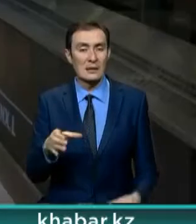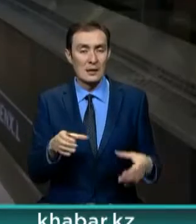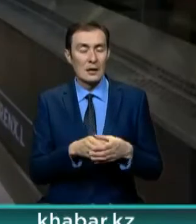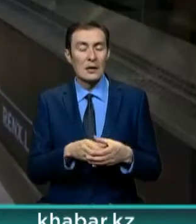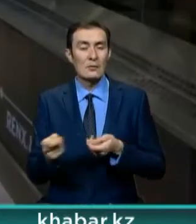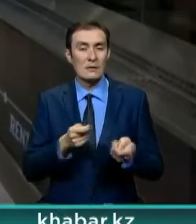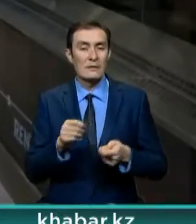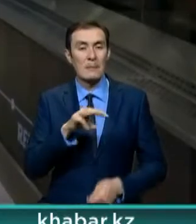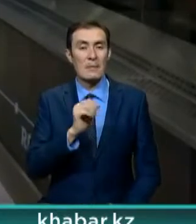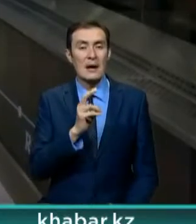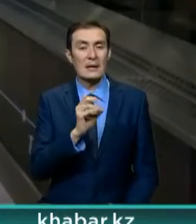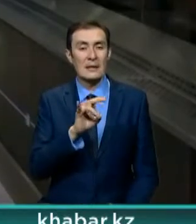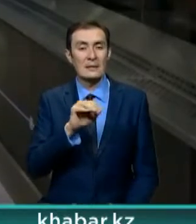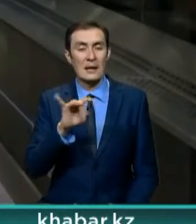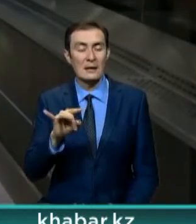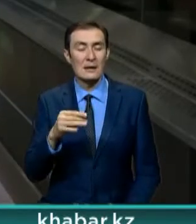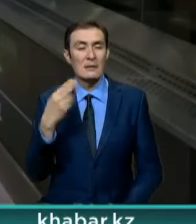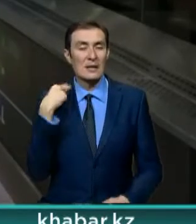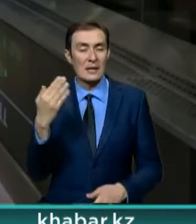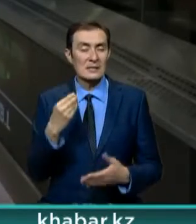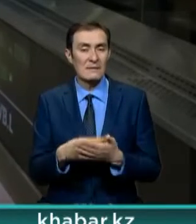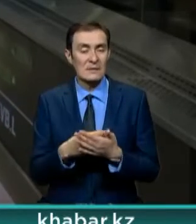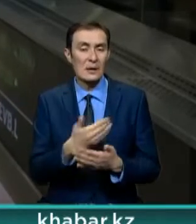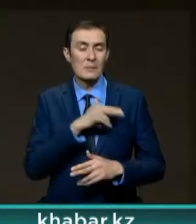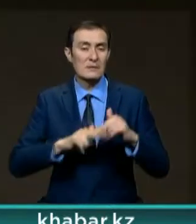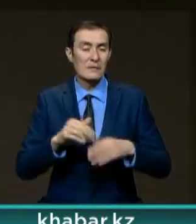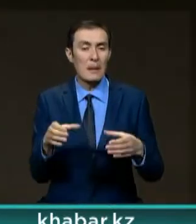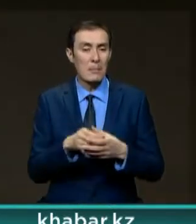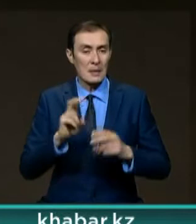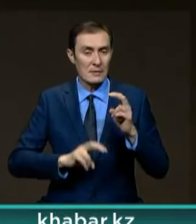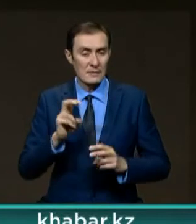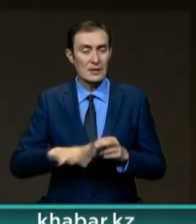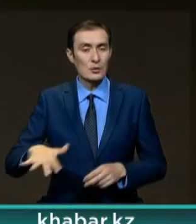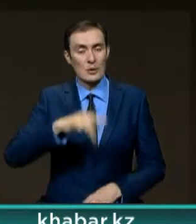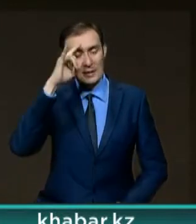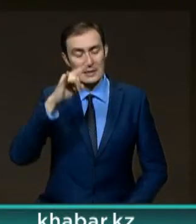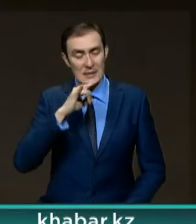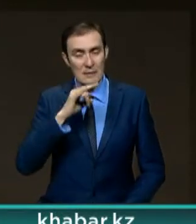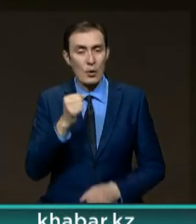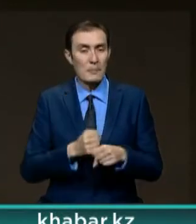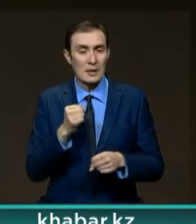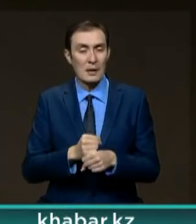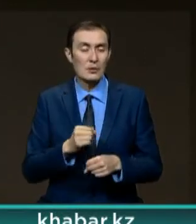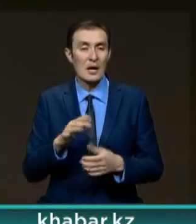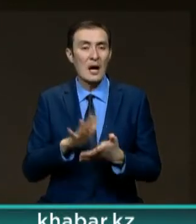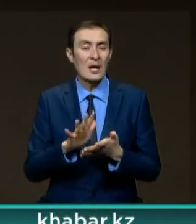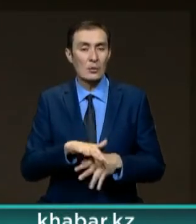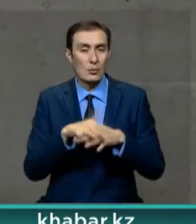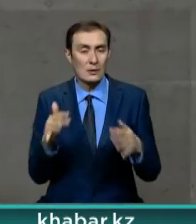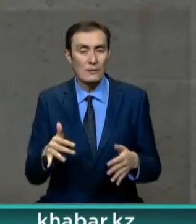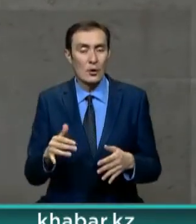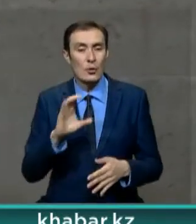Джулиана Макентайра, британские инвесторы заинтересованы в строительстве предприятия на территории Казахстана по переработке отходов